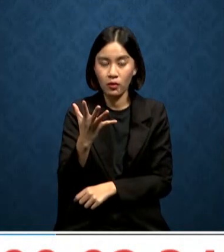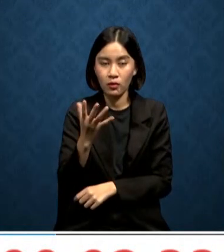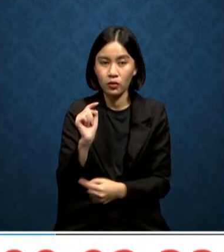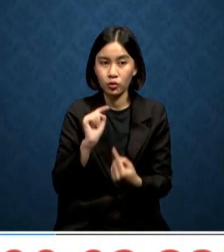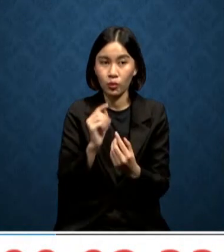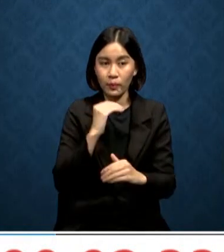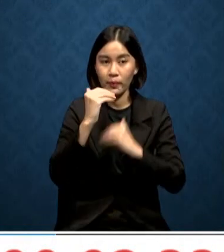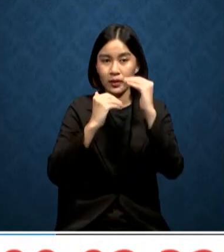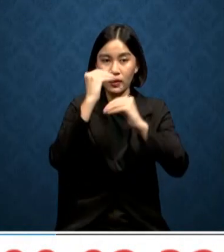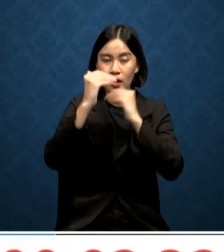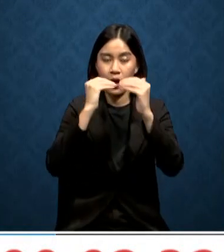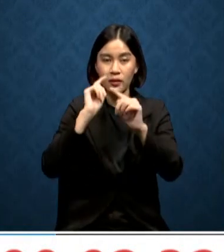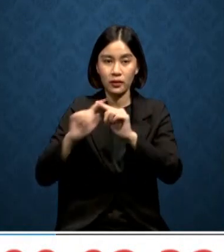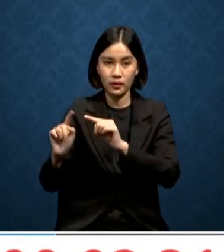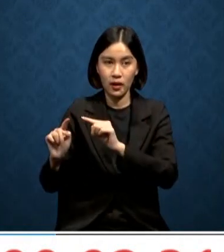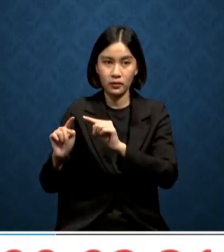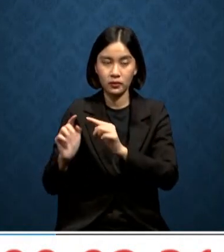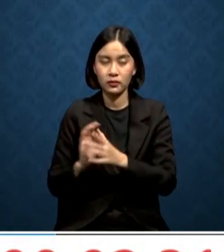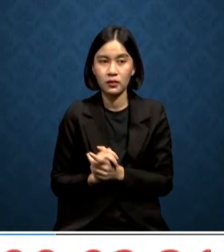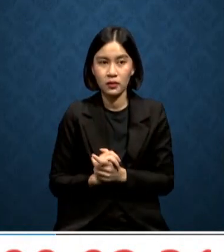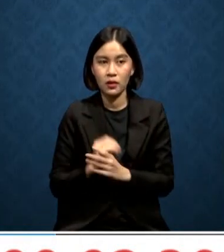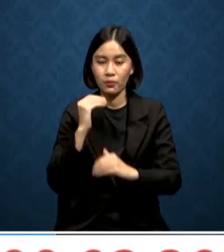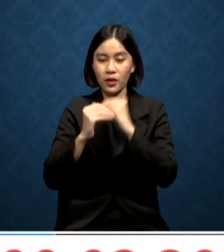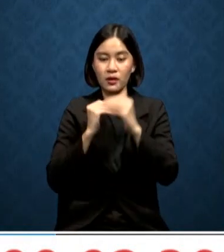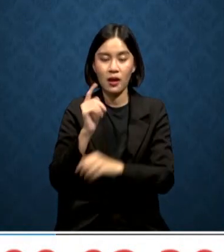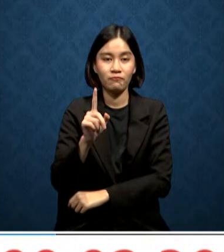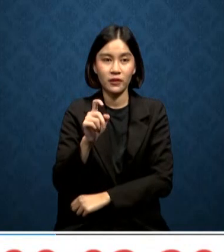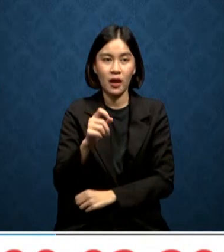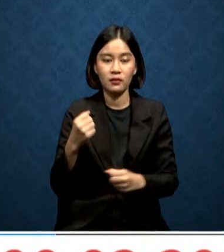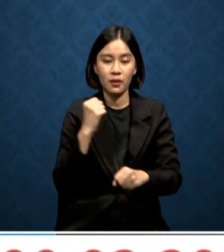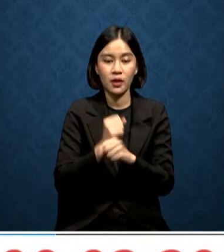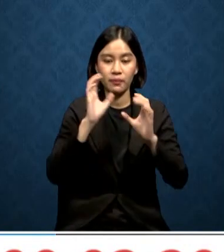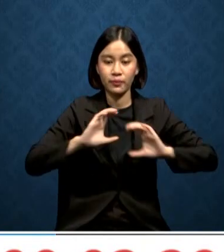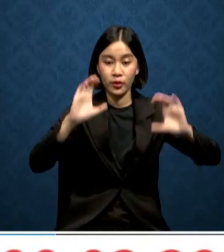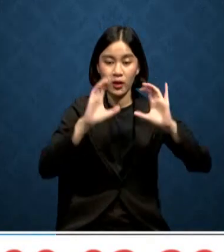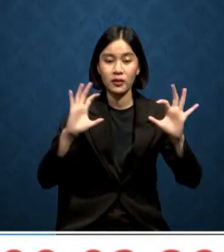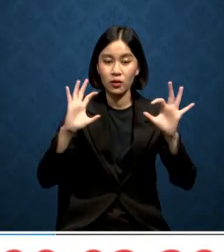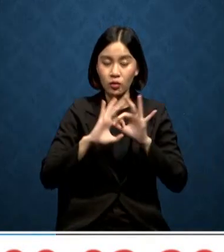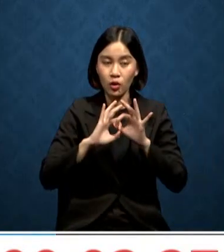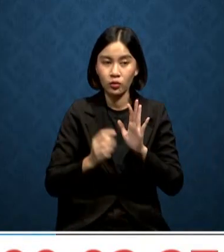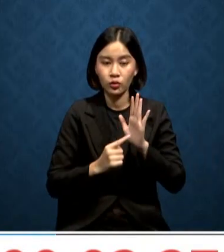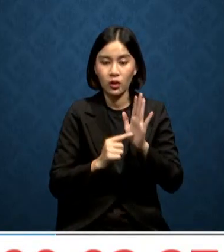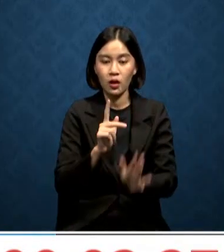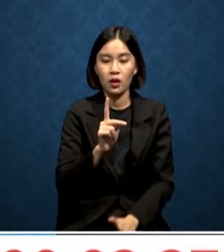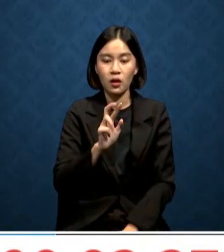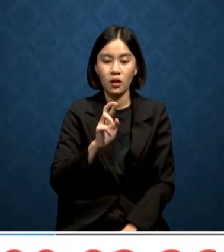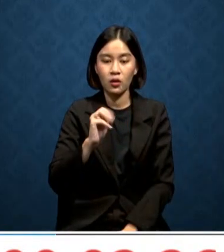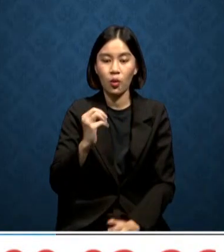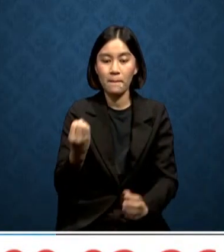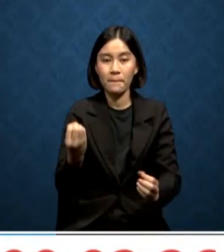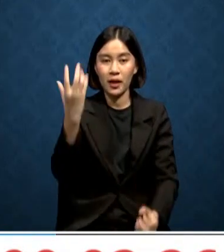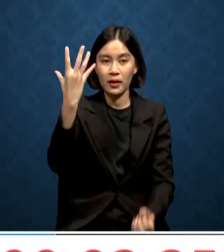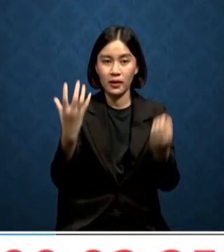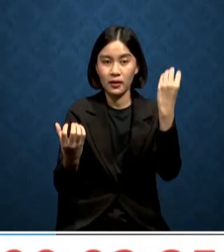พิ่มศักยภาพได้นะครับส่วนราชการที่เกี่ยวข้องเช่นกรมป่าไม้น